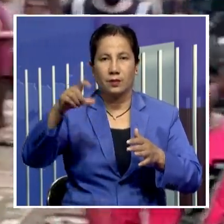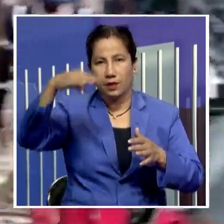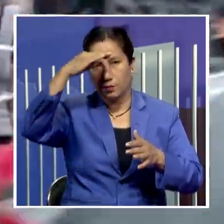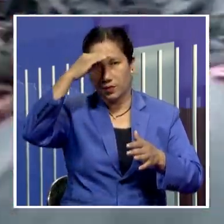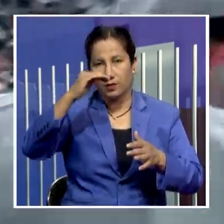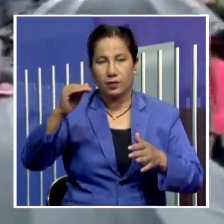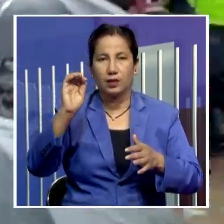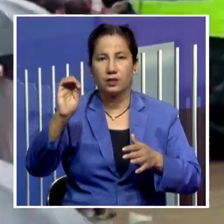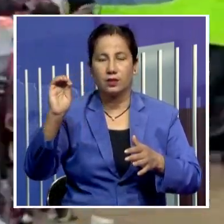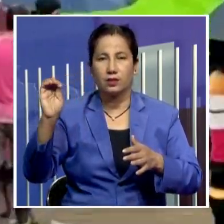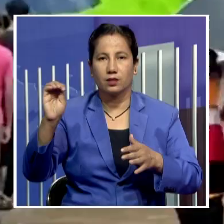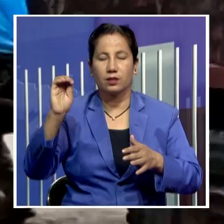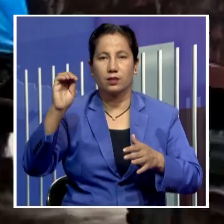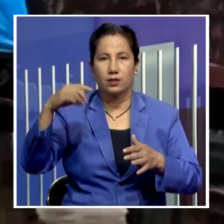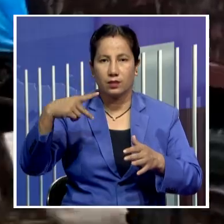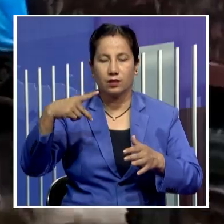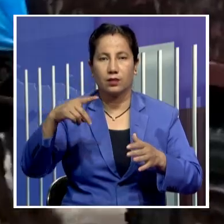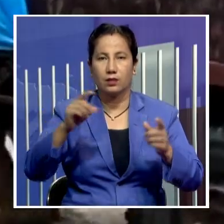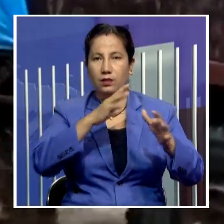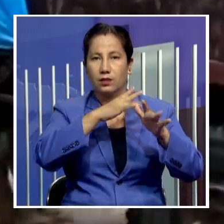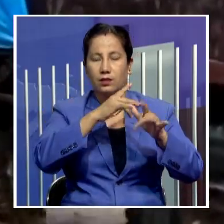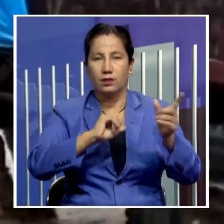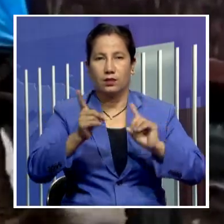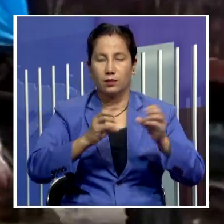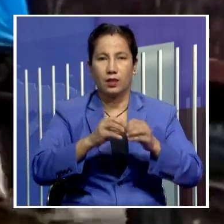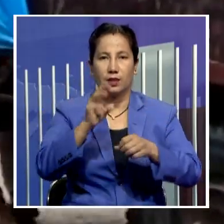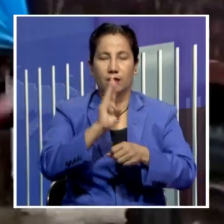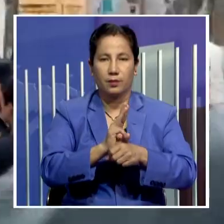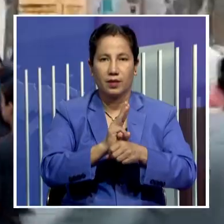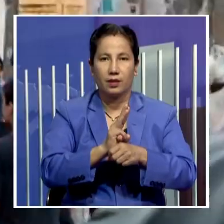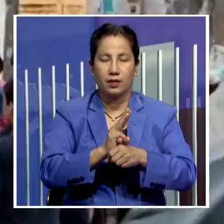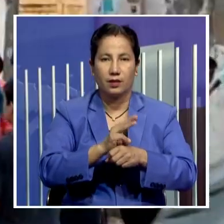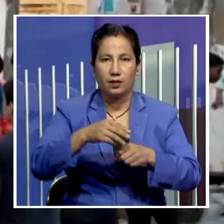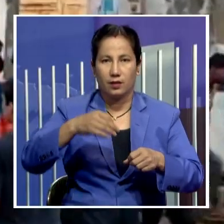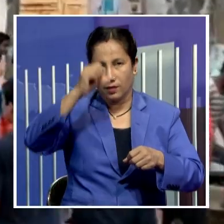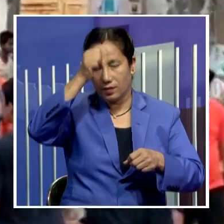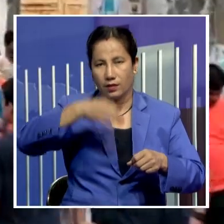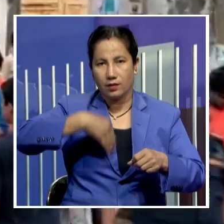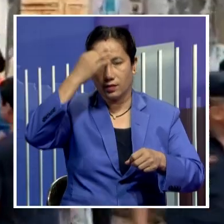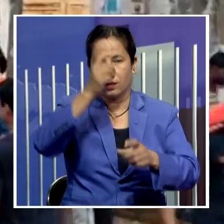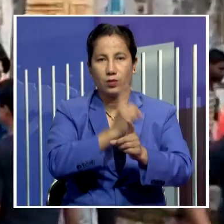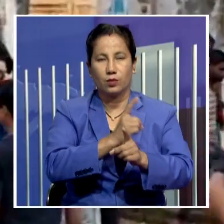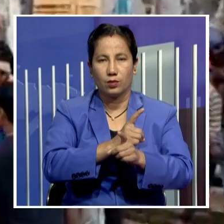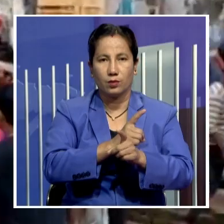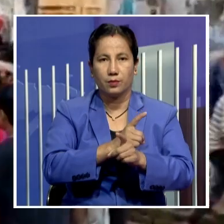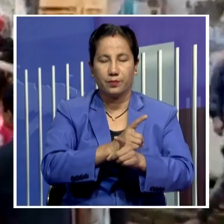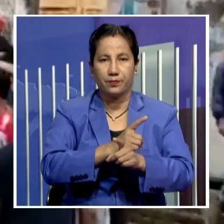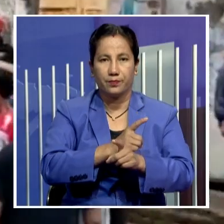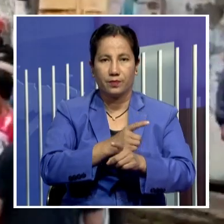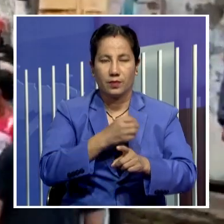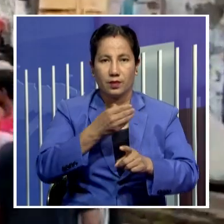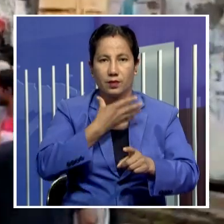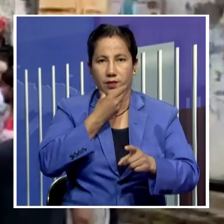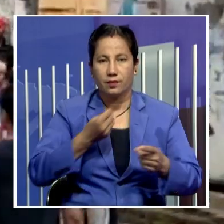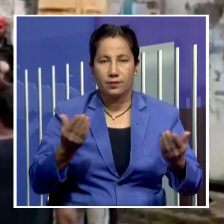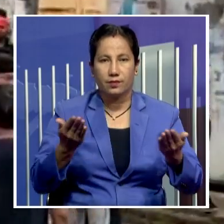प्रहरी तथा सशस्त्र प्रहरी प्रमुख कृष्णनगर नगरपालिकाका मेयर रजत प्रताप शाह, हिन्दू धर्मगुरु, मुस्लिम धर्मगुरु लगायत विभिन्न